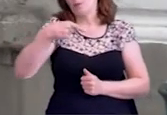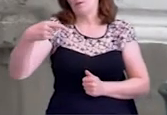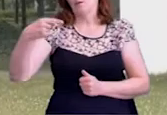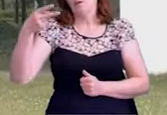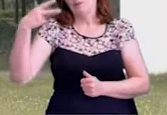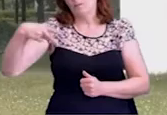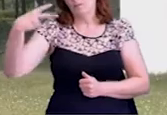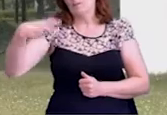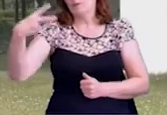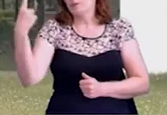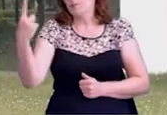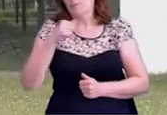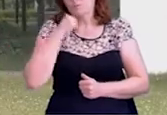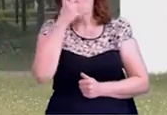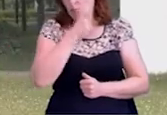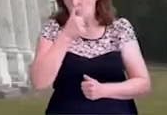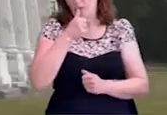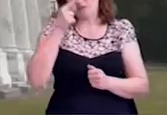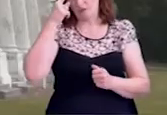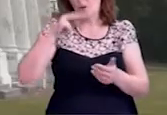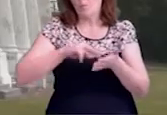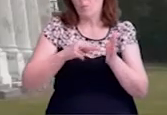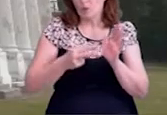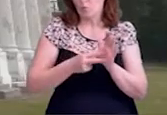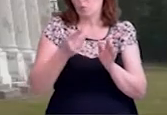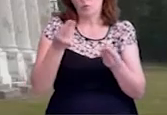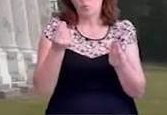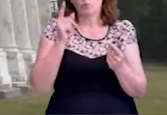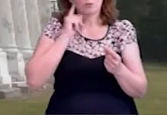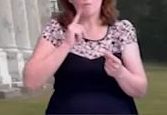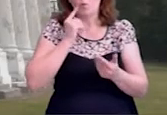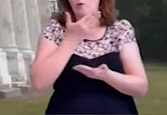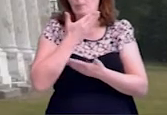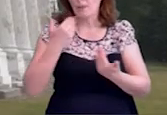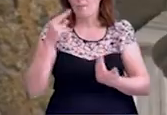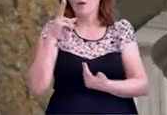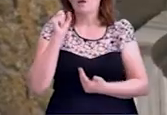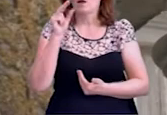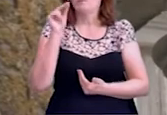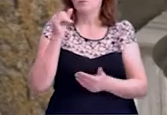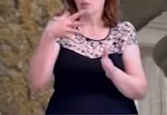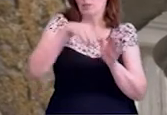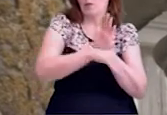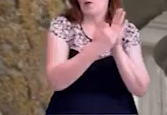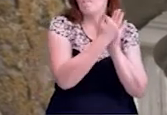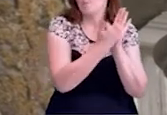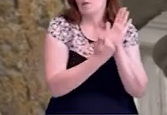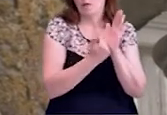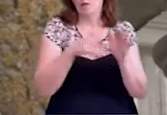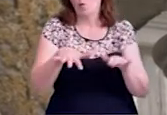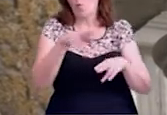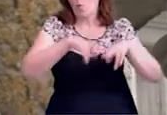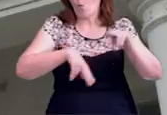2020-2022 роки. Фінансування ж на неї поки нема. На початку липня цього року стало відомо, що Качанівка увійшла до переліку об'єктів, які